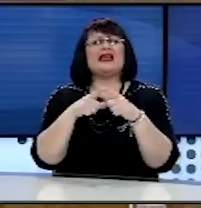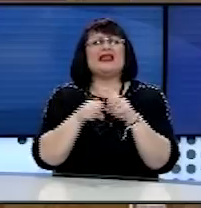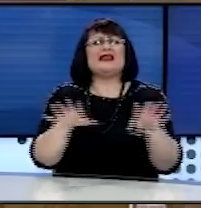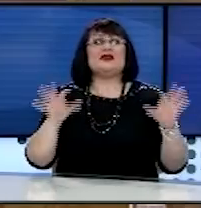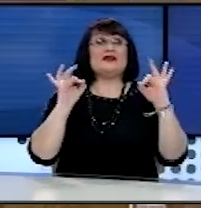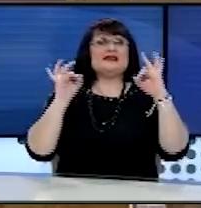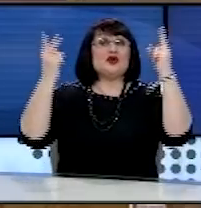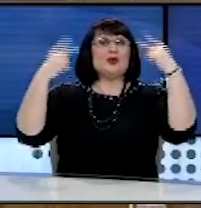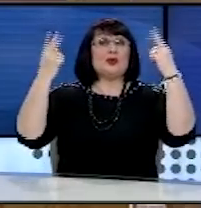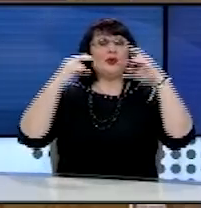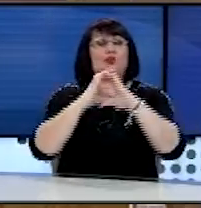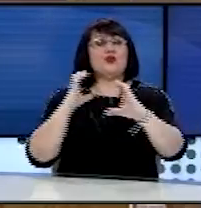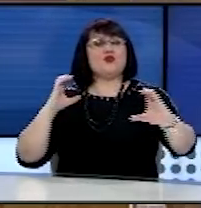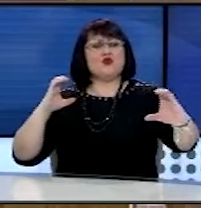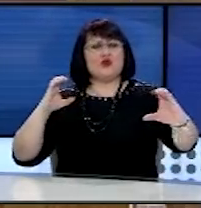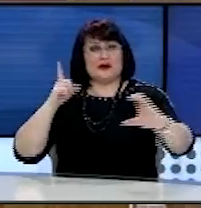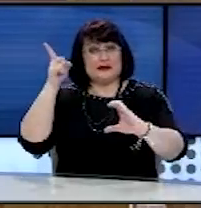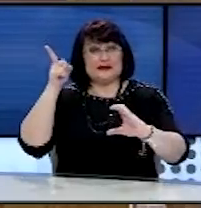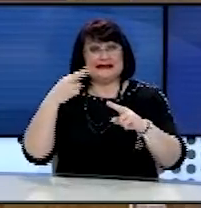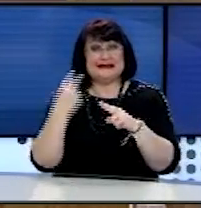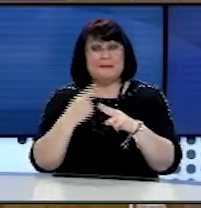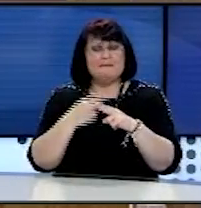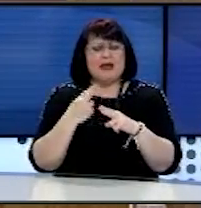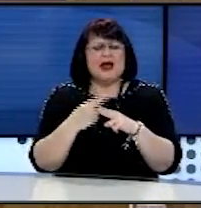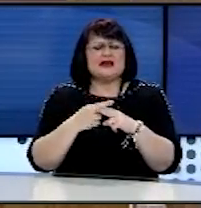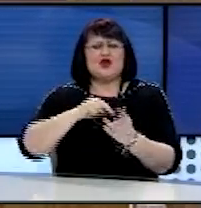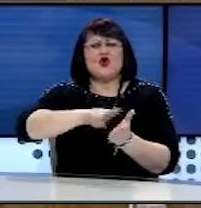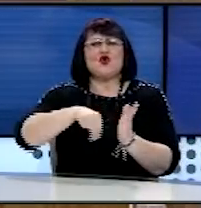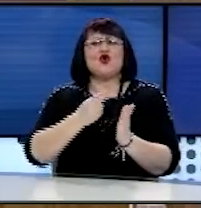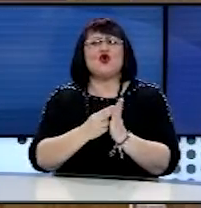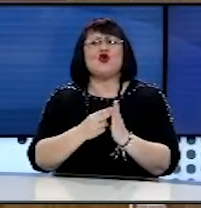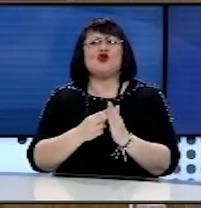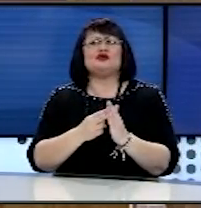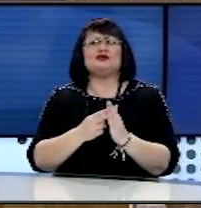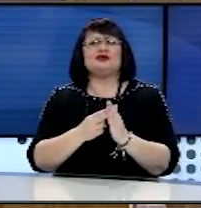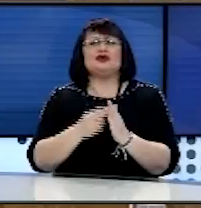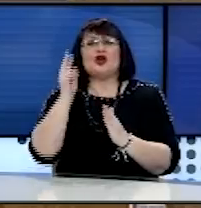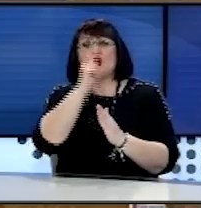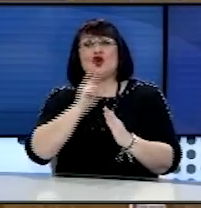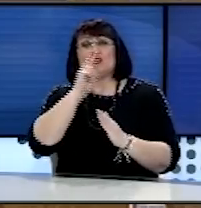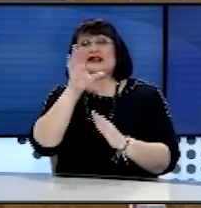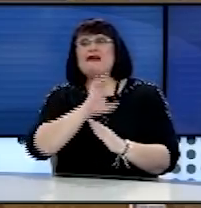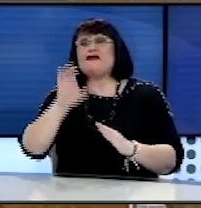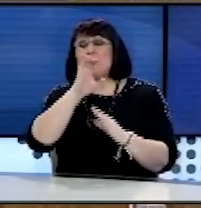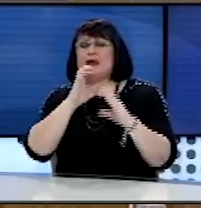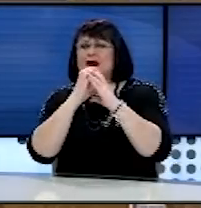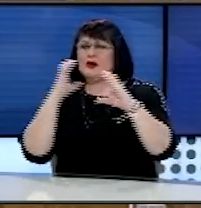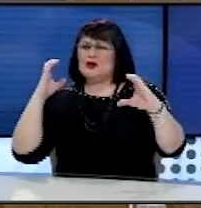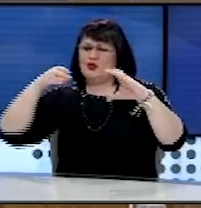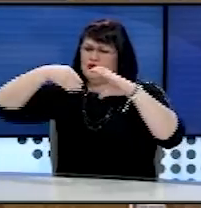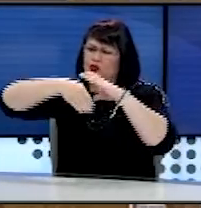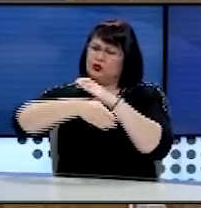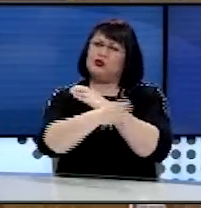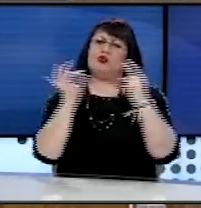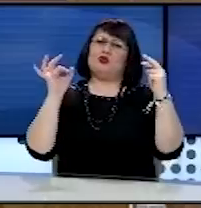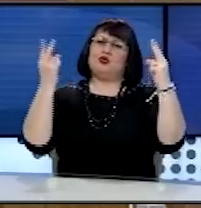αγωγών φυσικού αερίου και παίζει ρόλο κλειδί στη μεταφορά του από τη Ρωσία στην Ευρώπη.